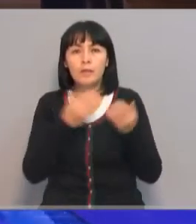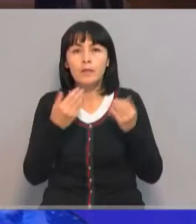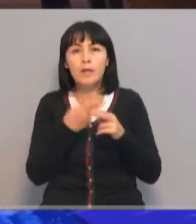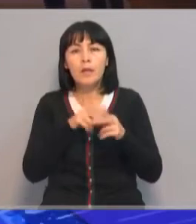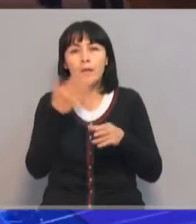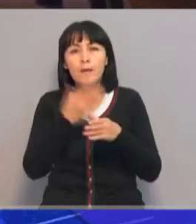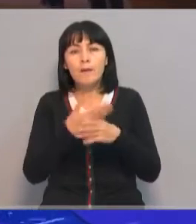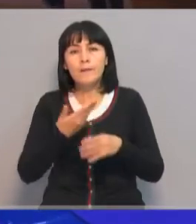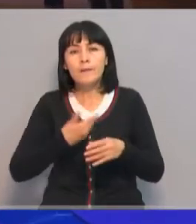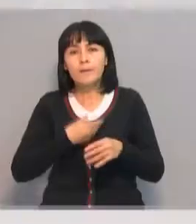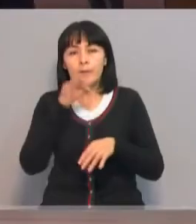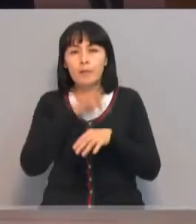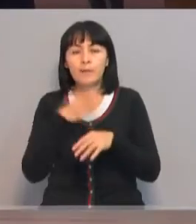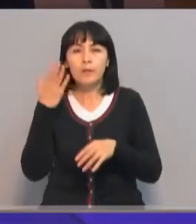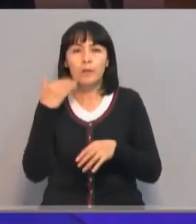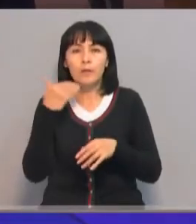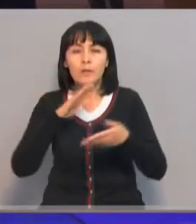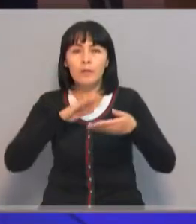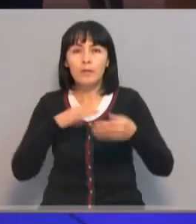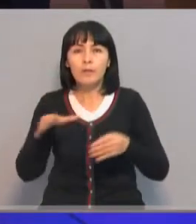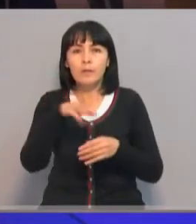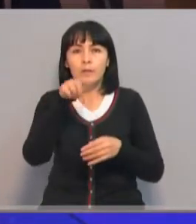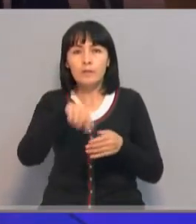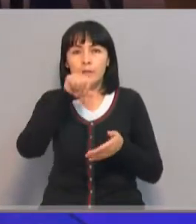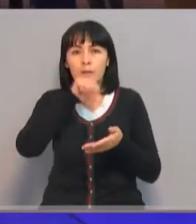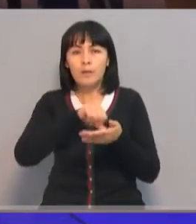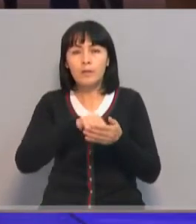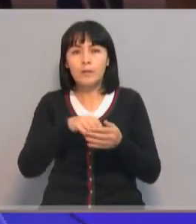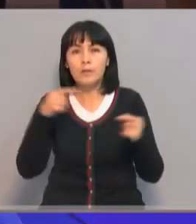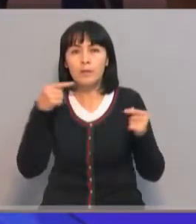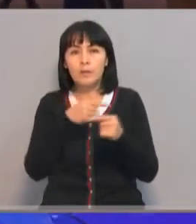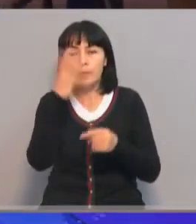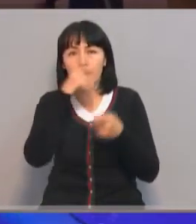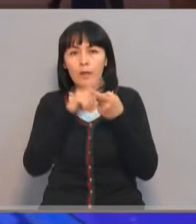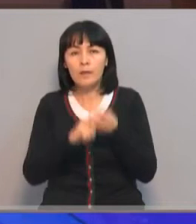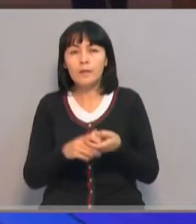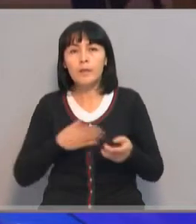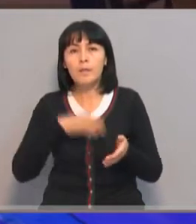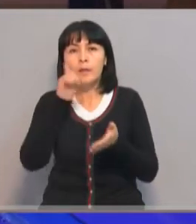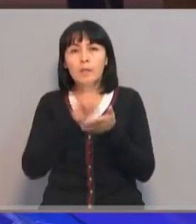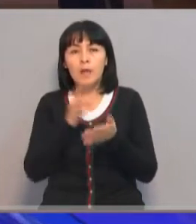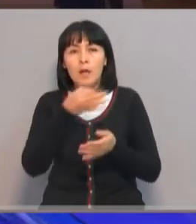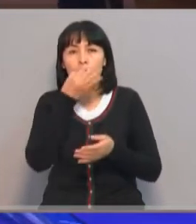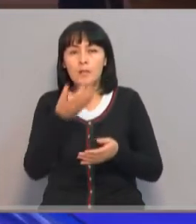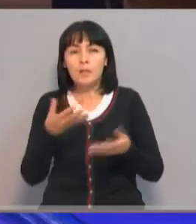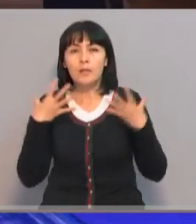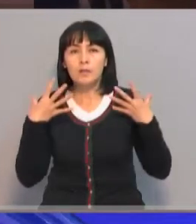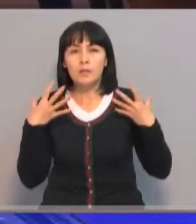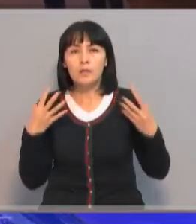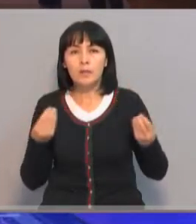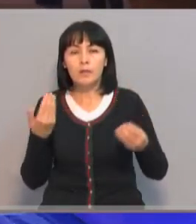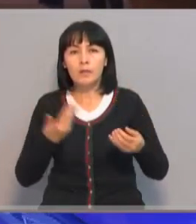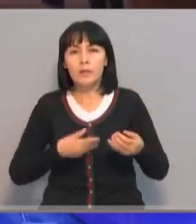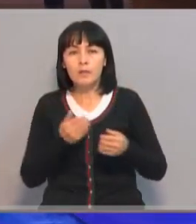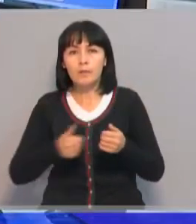Это поможет мне переболеть легко. Призываю всех принять вакцину против ковида. Мы должны нести ответственность за наше здоровье и здоровье